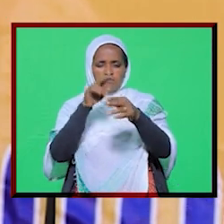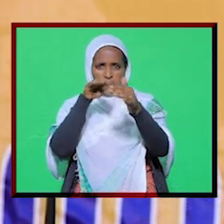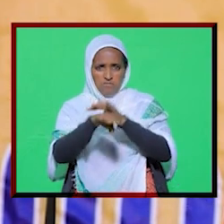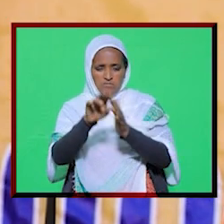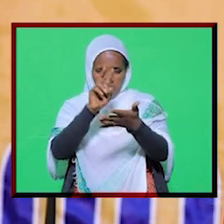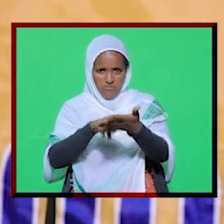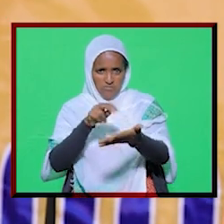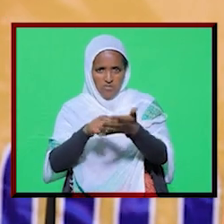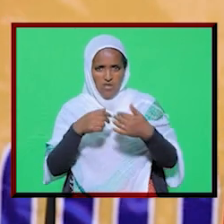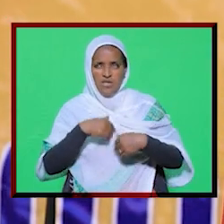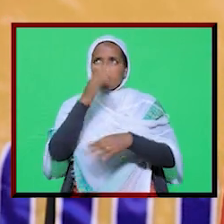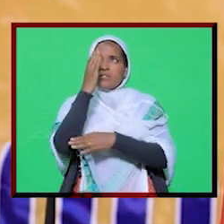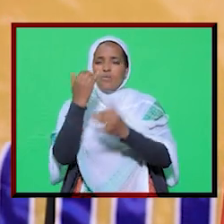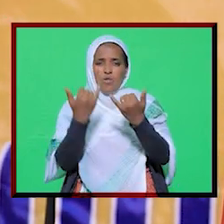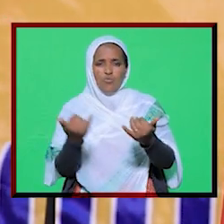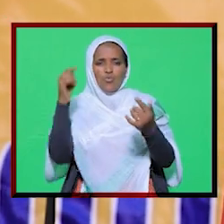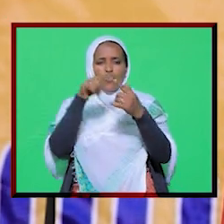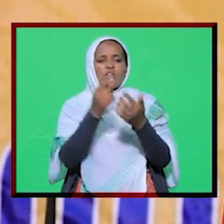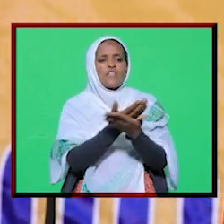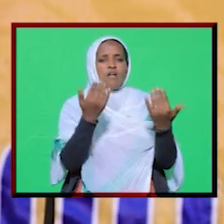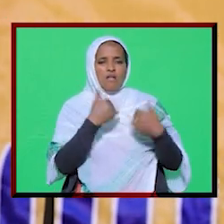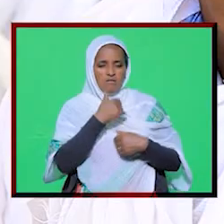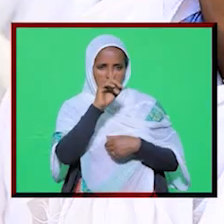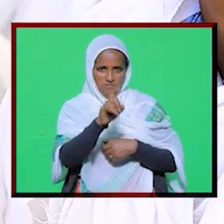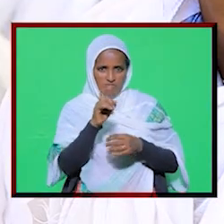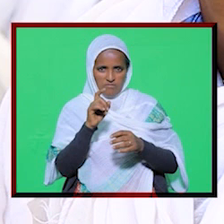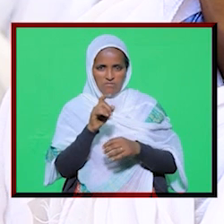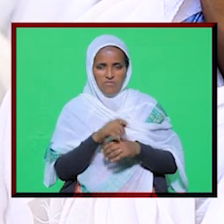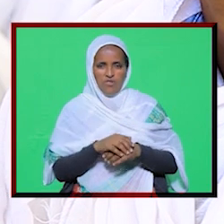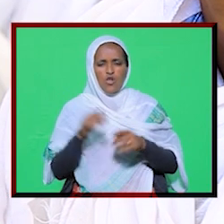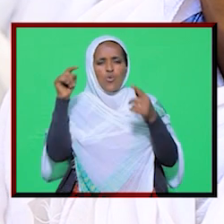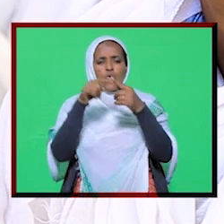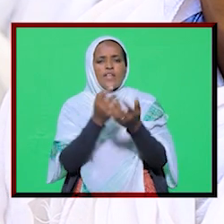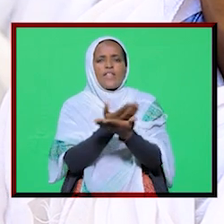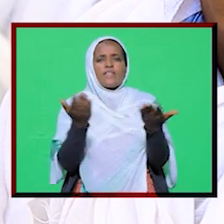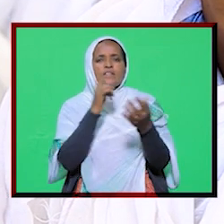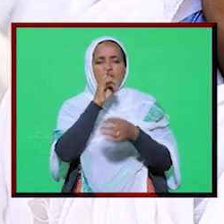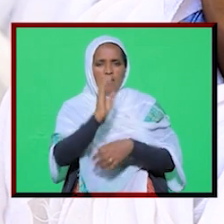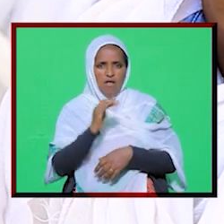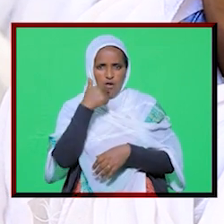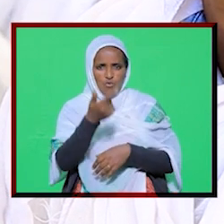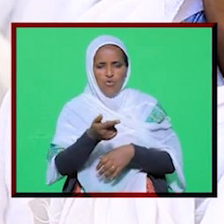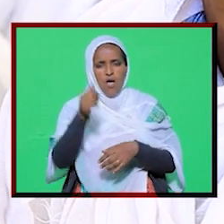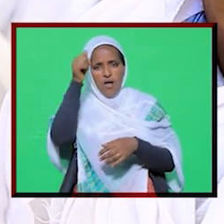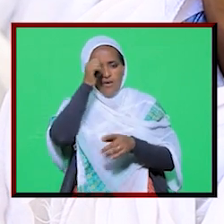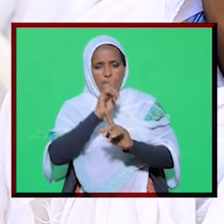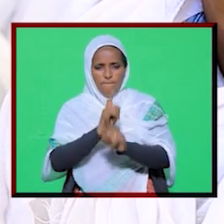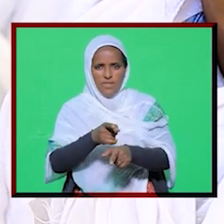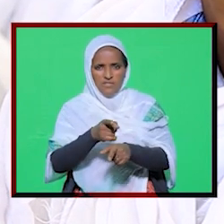አስገብተን ብናነበው እግዚአብሔር አሁንም ወዴት ነህ ይለናል። እያንዳንዳችን ወዴት ነህ አለው። አዳም